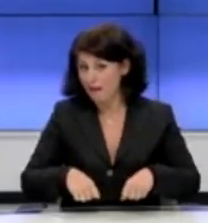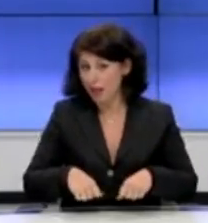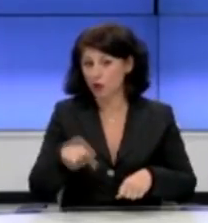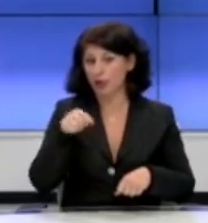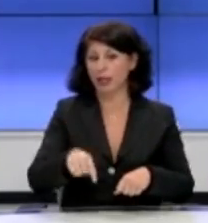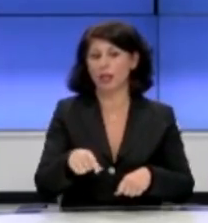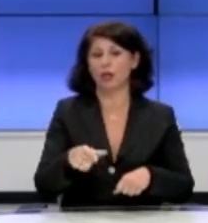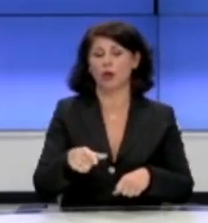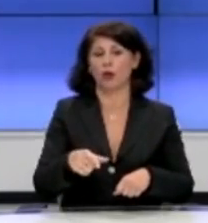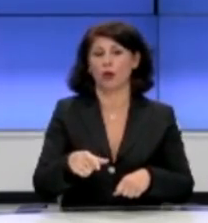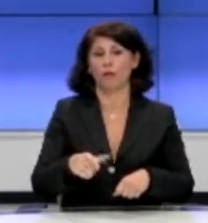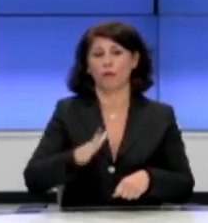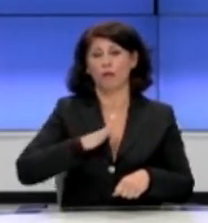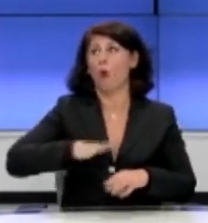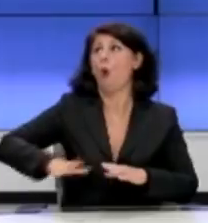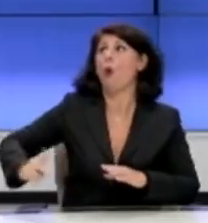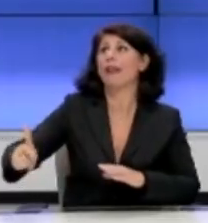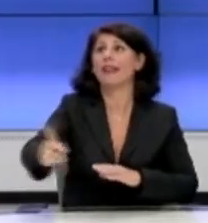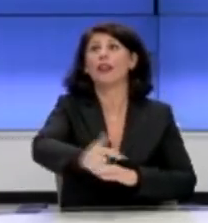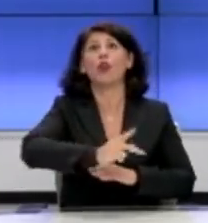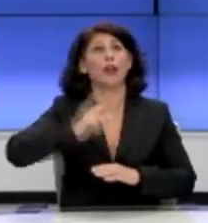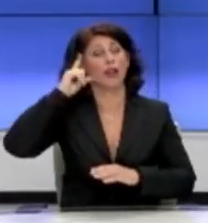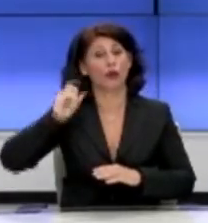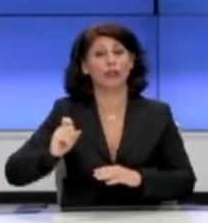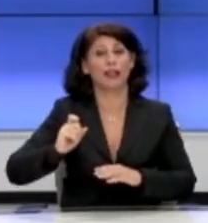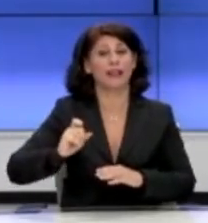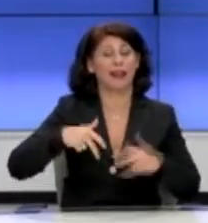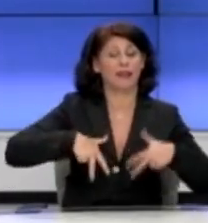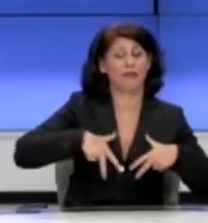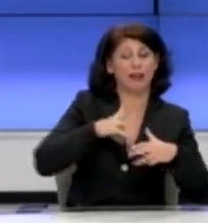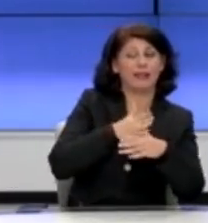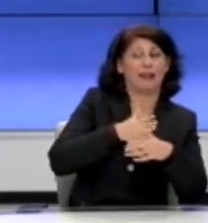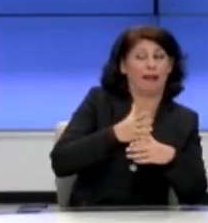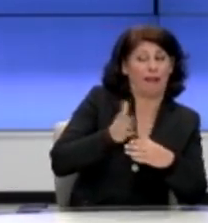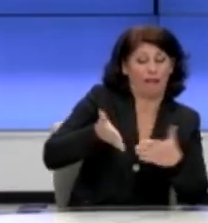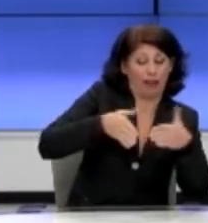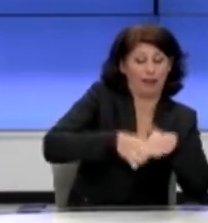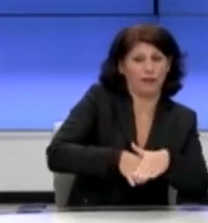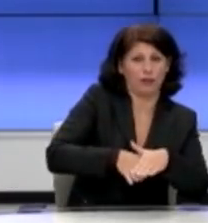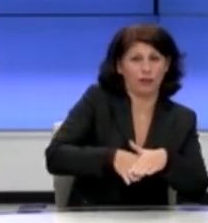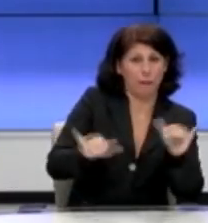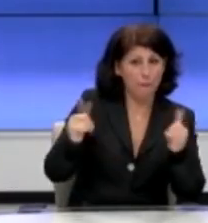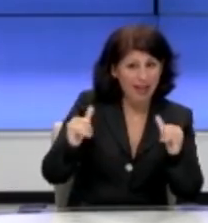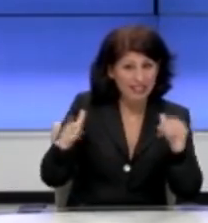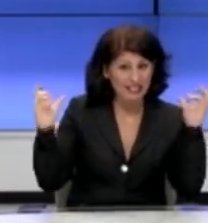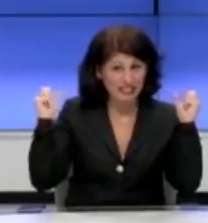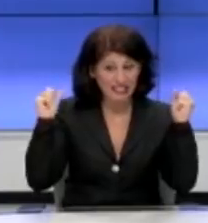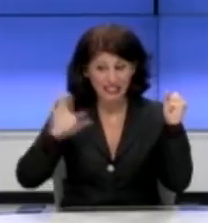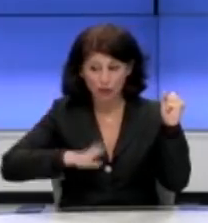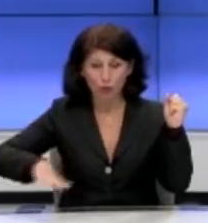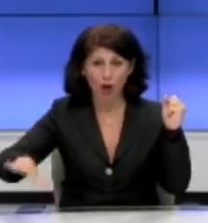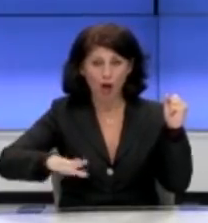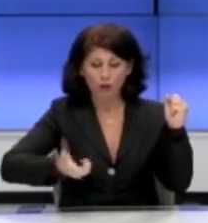που ο κόσμος το έχει τούμπανο και η κυβέρνηση κρυφό καμάρι, ότι παίξατε την υγεία του λαού